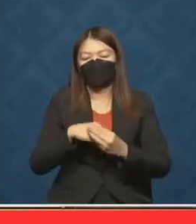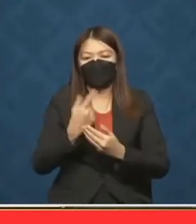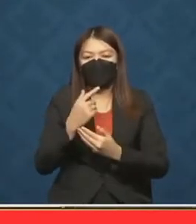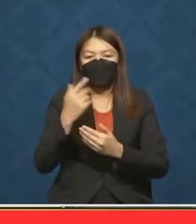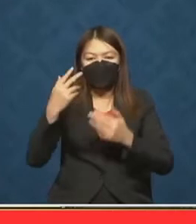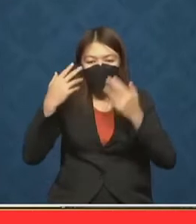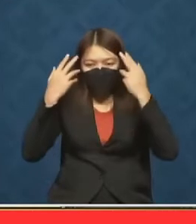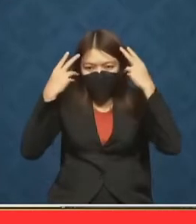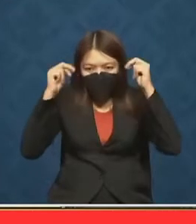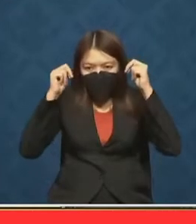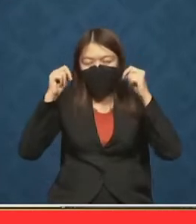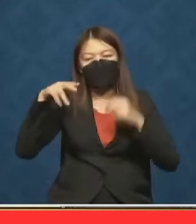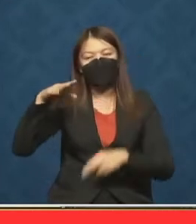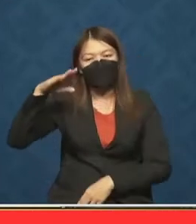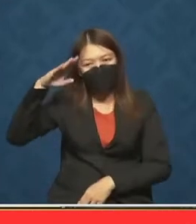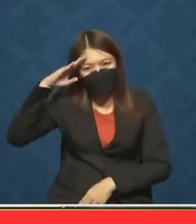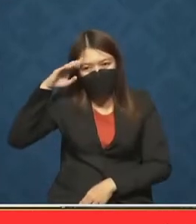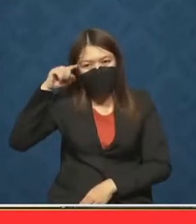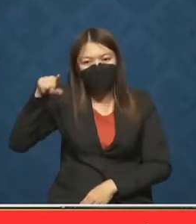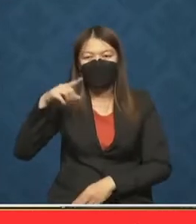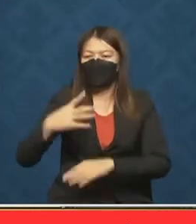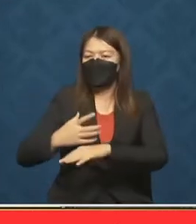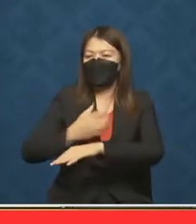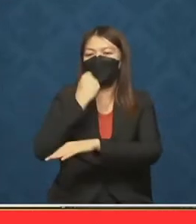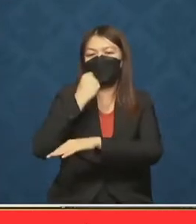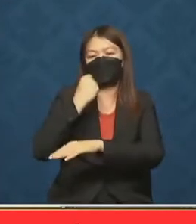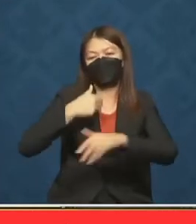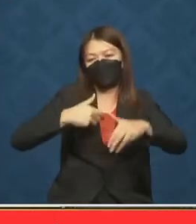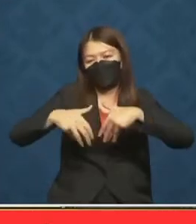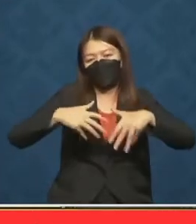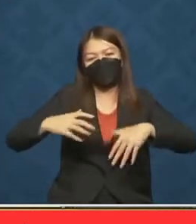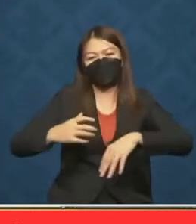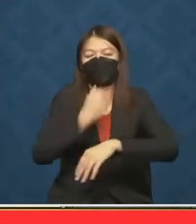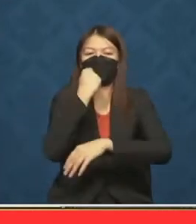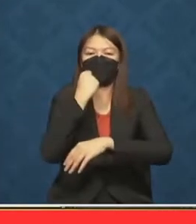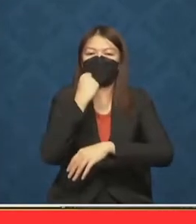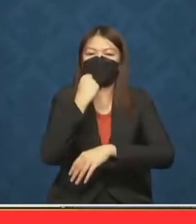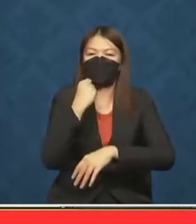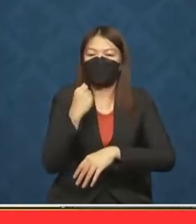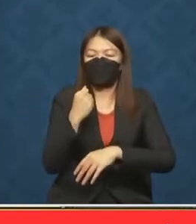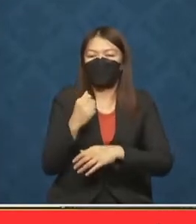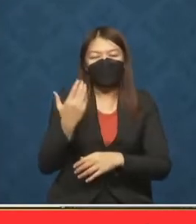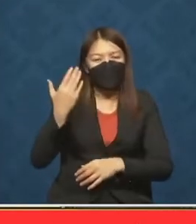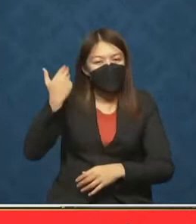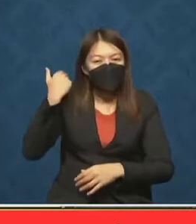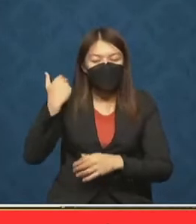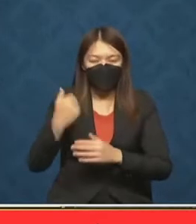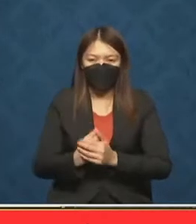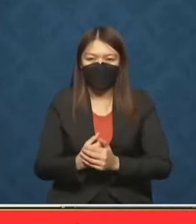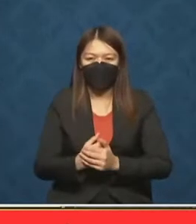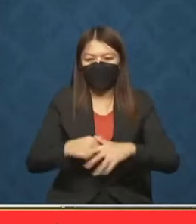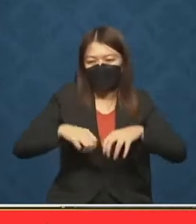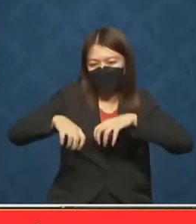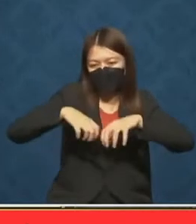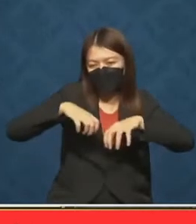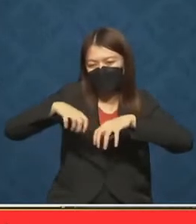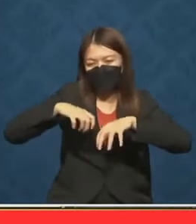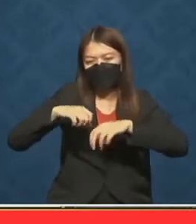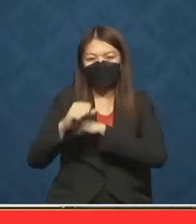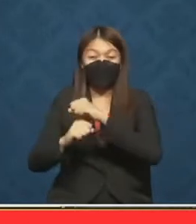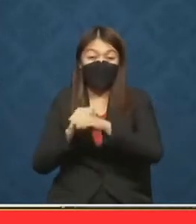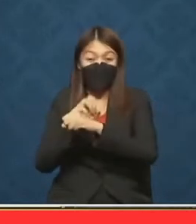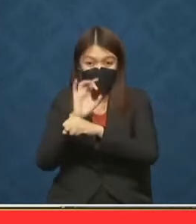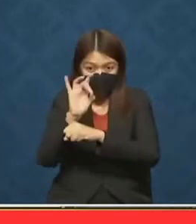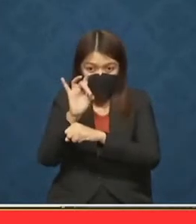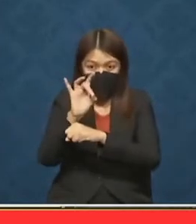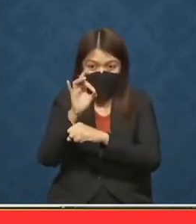ยุติจนโอชานายกรธมุติที่ยึดอำนาจพี่น้ประชาชนโยการปฏิวัรรัฐพหารนั้นบริหารประเทศมาเกือบ 8 ป